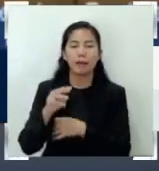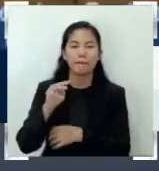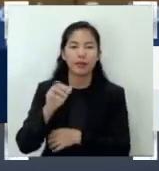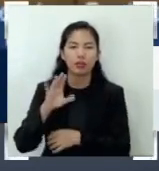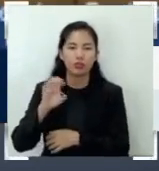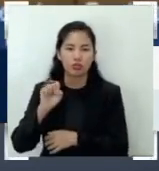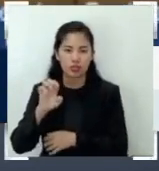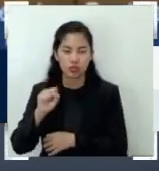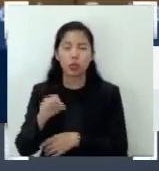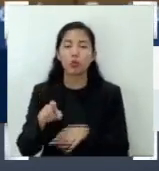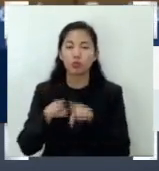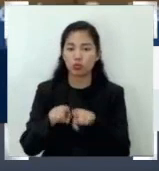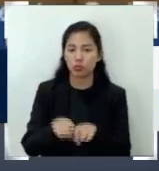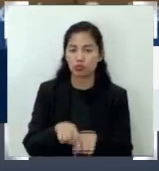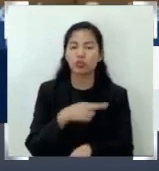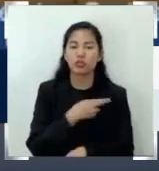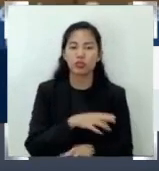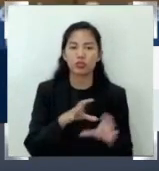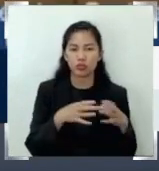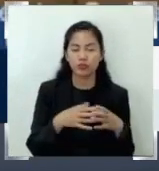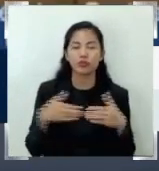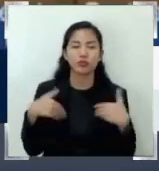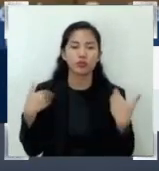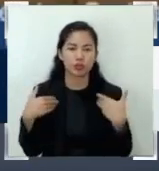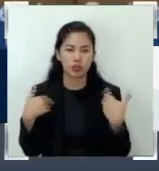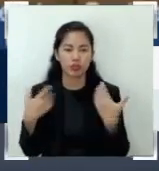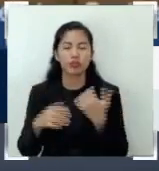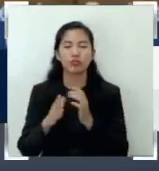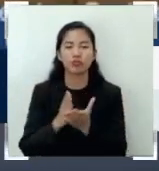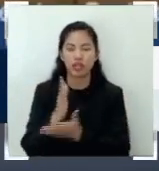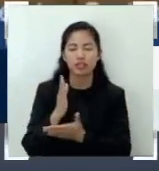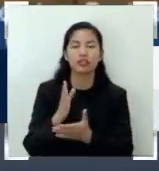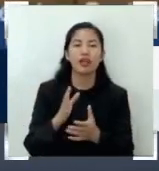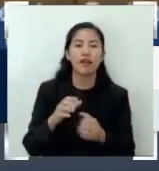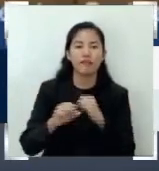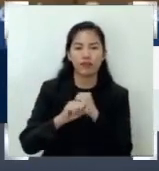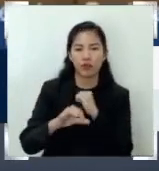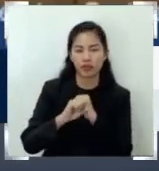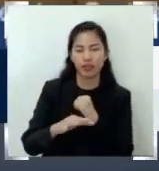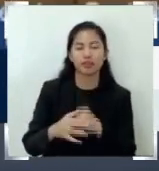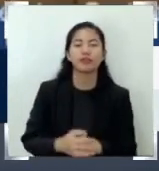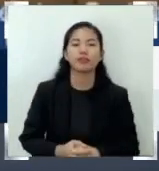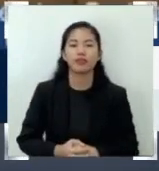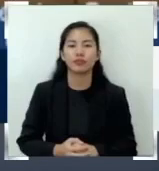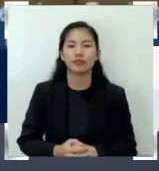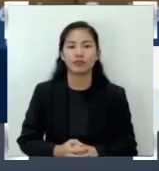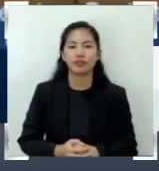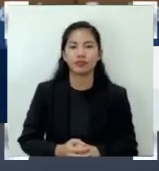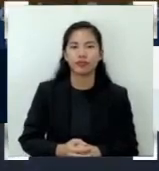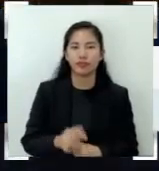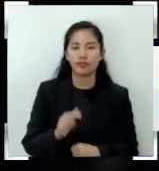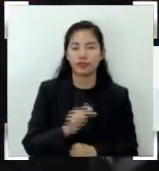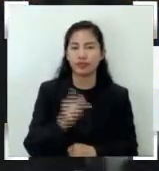at youth rights advocates, at petisyon ni Abubakar Mangyalen, nagpakilala ng chairman ng partido ni Marcos na Partido Federal ng